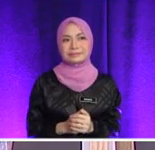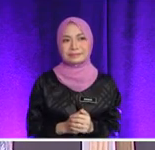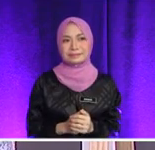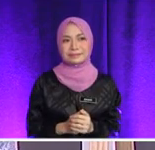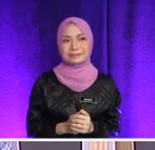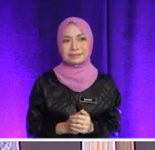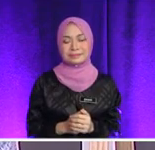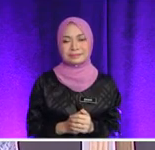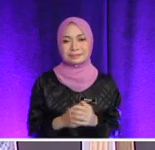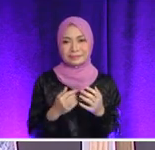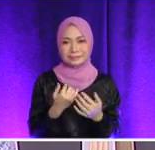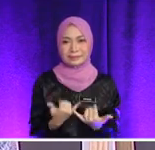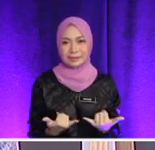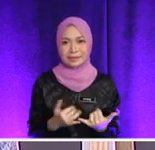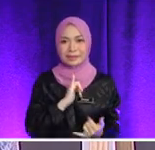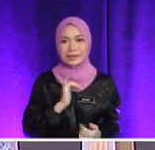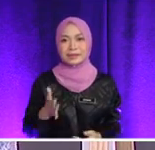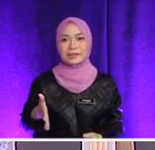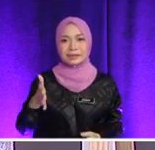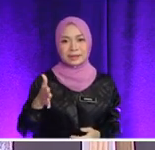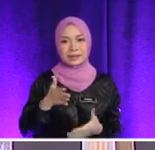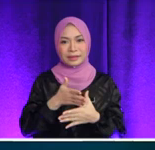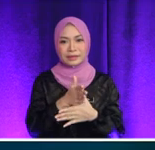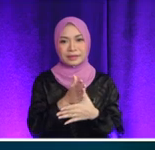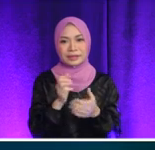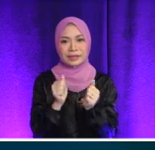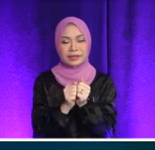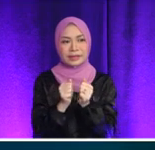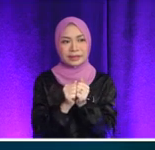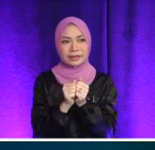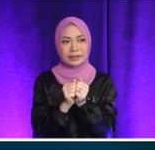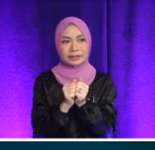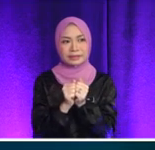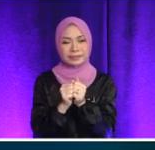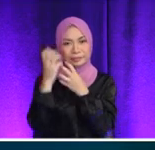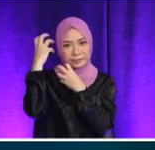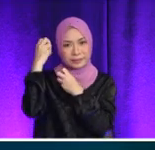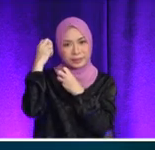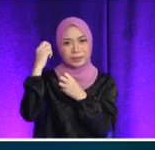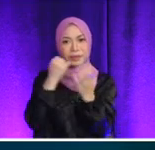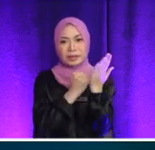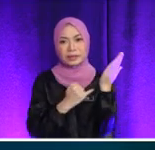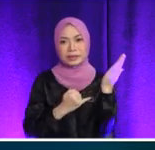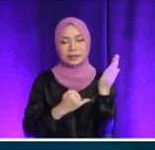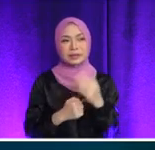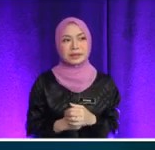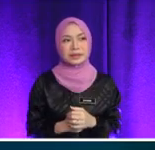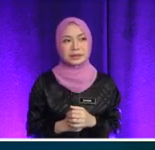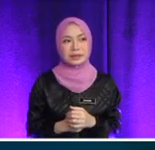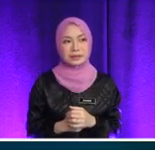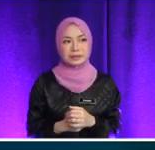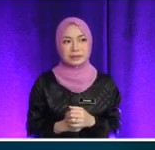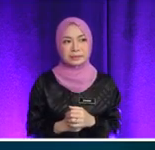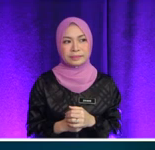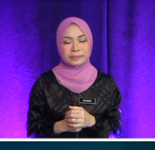persepsi seni Oke seni Chatime pada abad ke-20 hingga masa kini berkembang sangat pesat dari Eropa